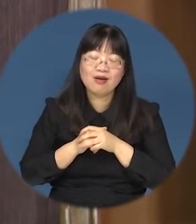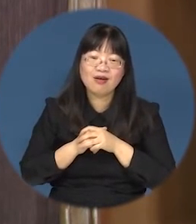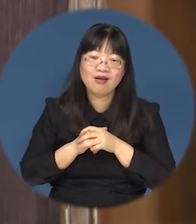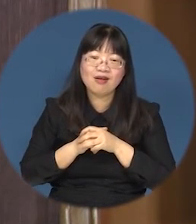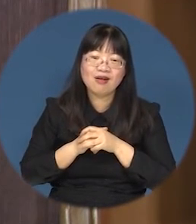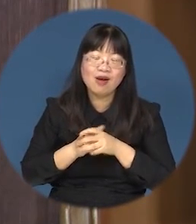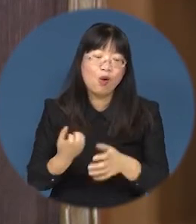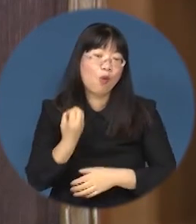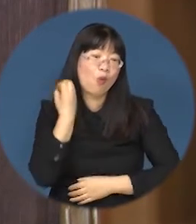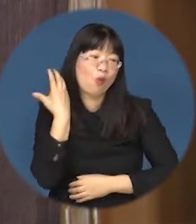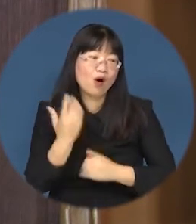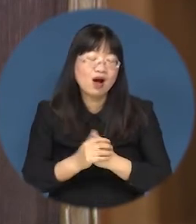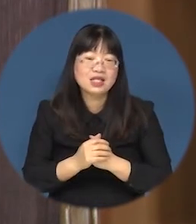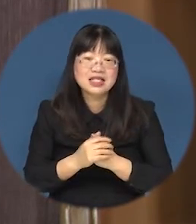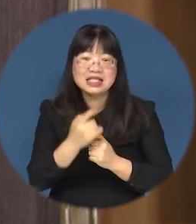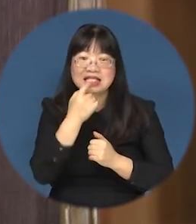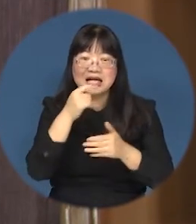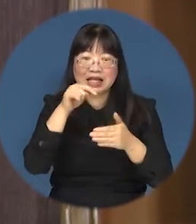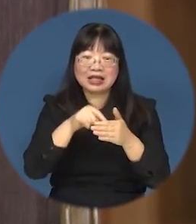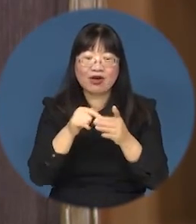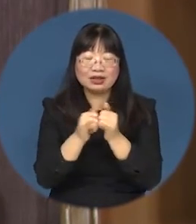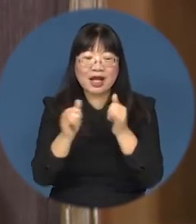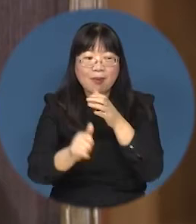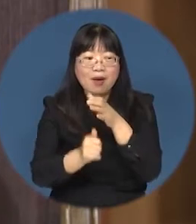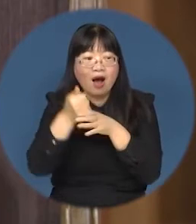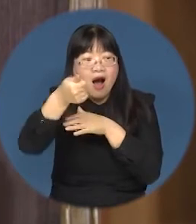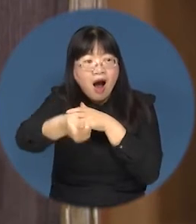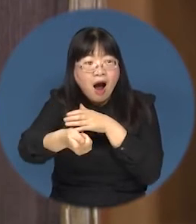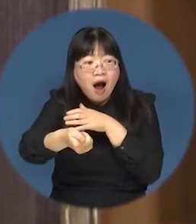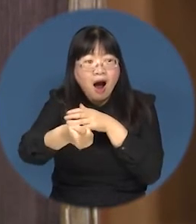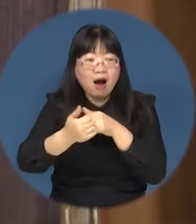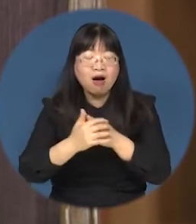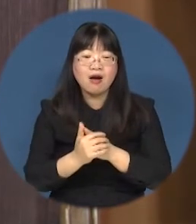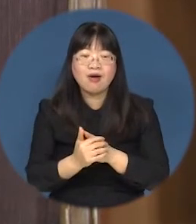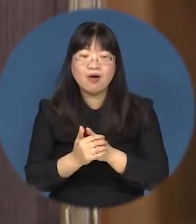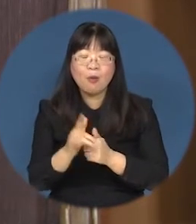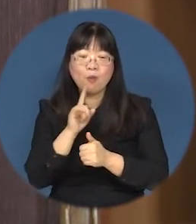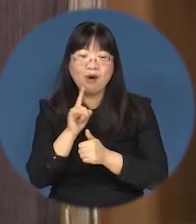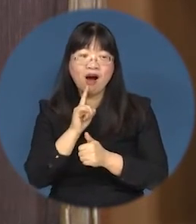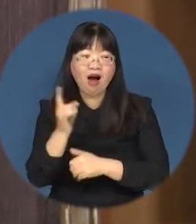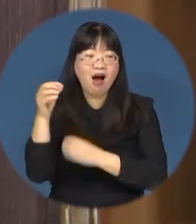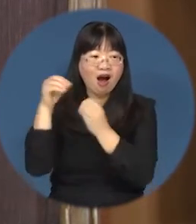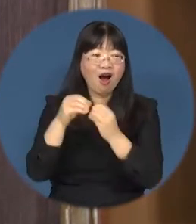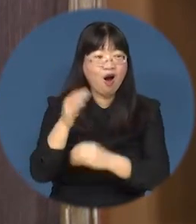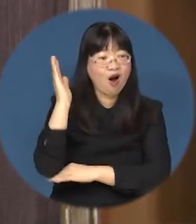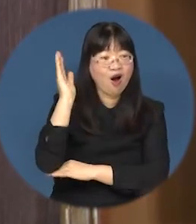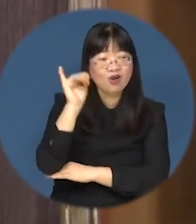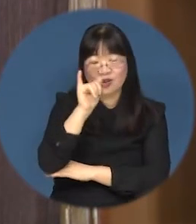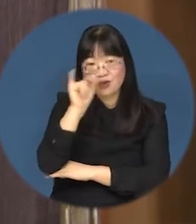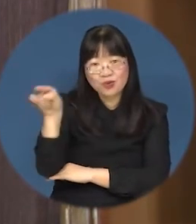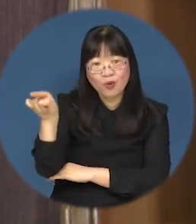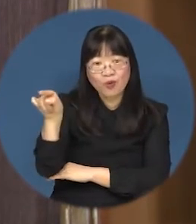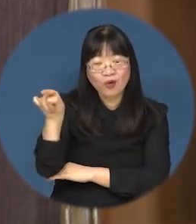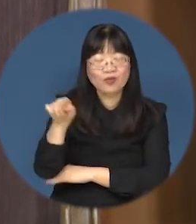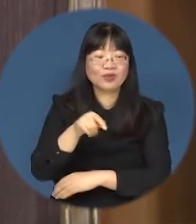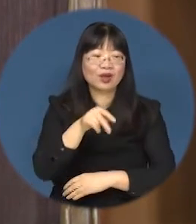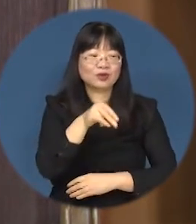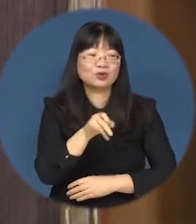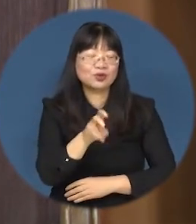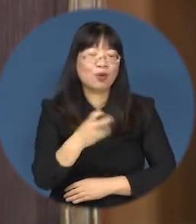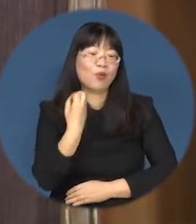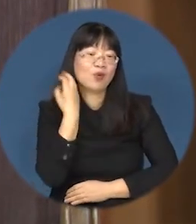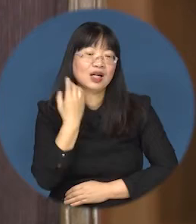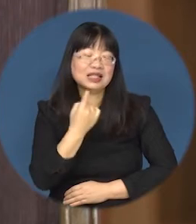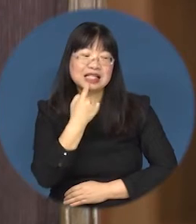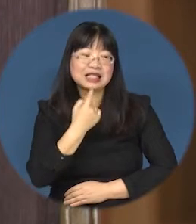없지만 고래 입에서 뭐 사람이 나왔다거나 네, 그런 있죠. 이 수영 고래는 식도가 넘길 수